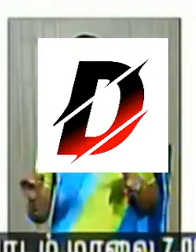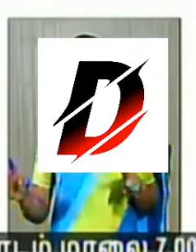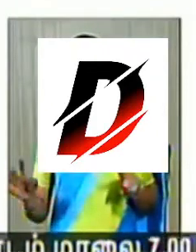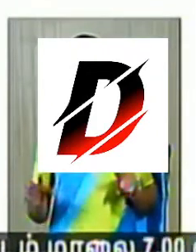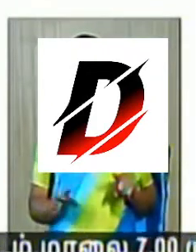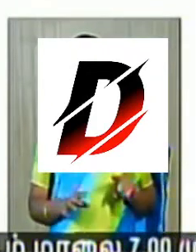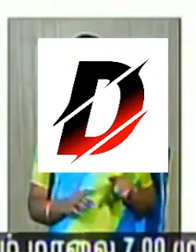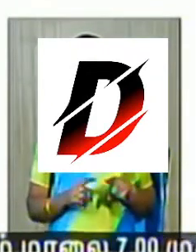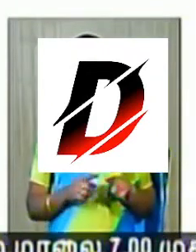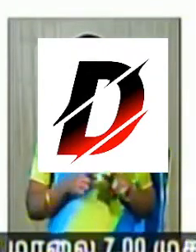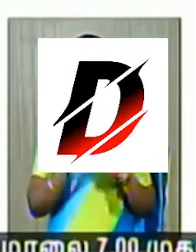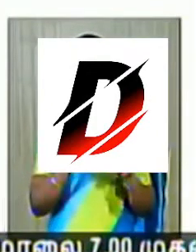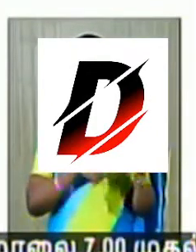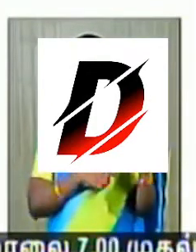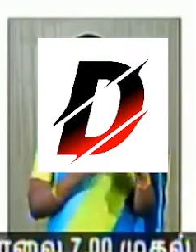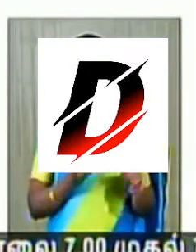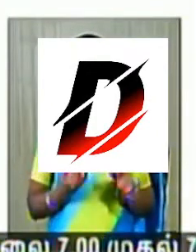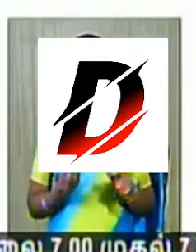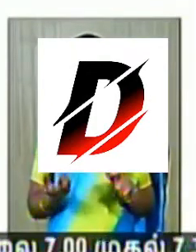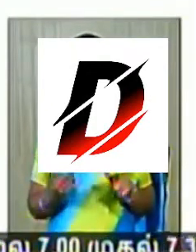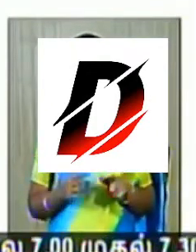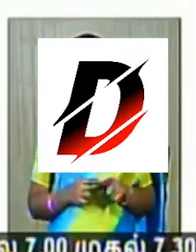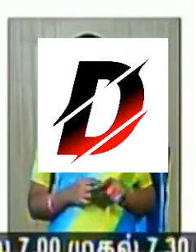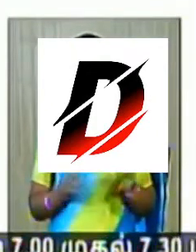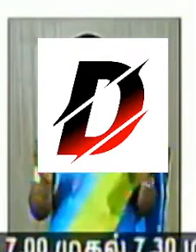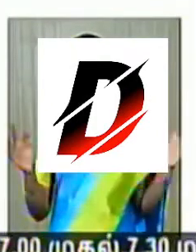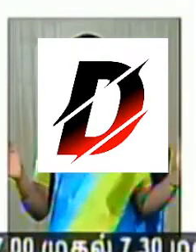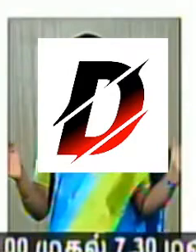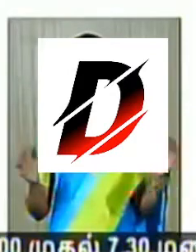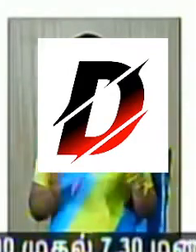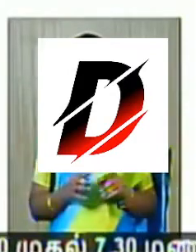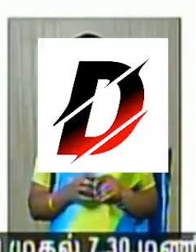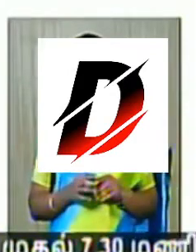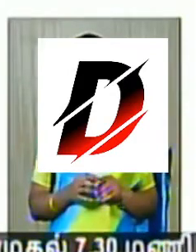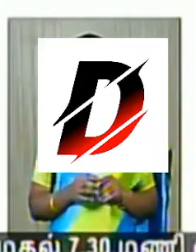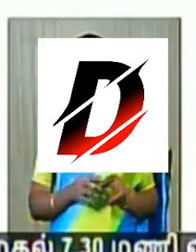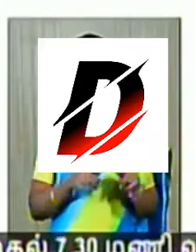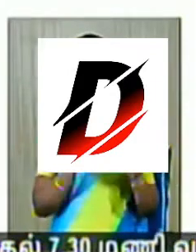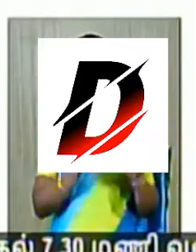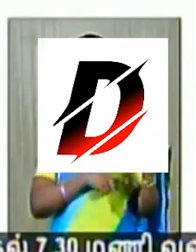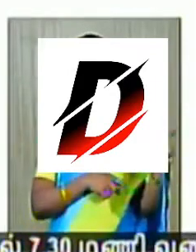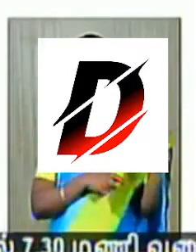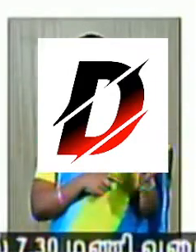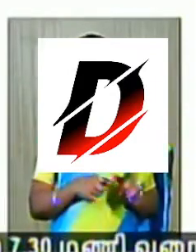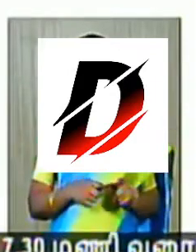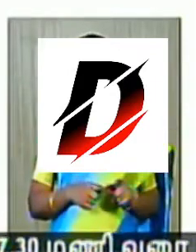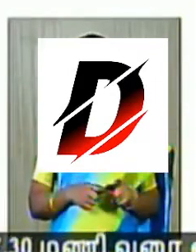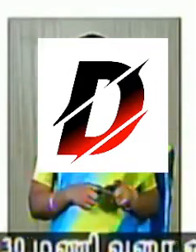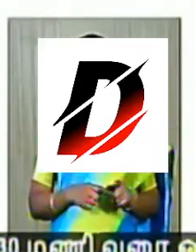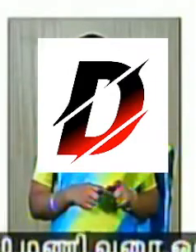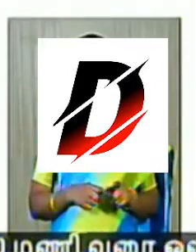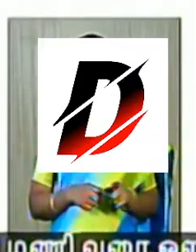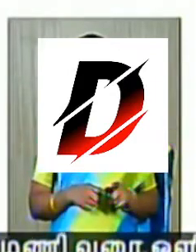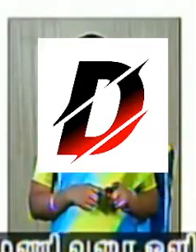ரைட் சைடில், லெஃப்ட் சைடில் -1 -2 -3 -4 -5. நீங்கள் ஒய் அச்சில் நம்ம என்ன பண்ண போகிறோம்,